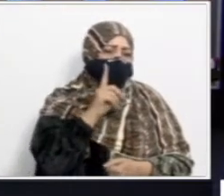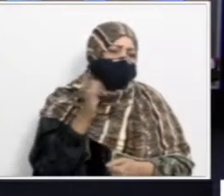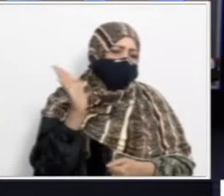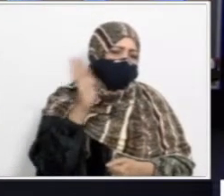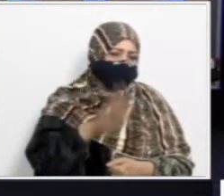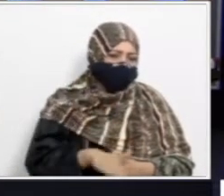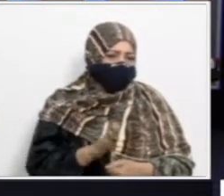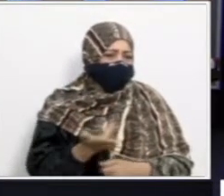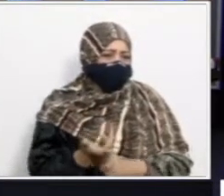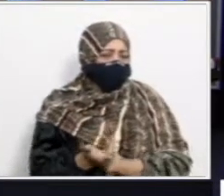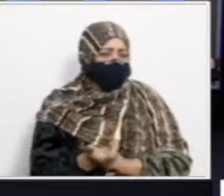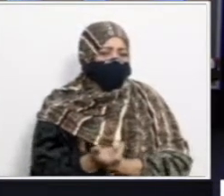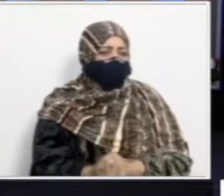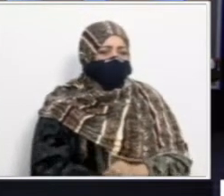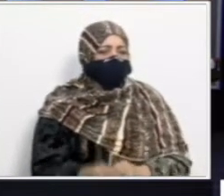الولد هذا غير متجوز.